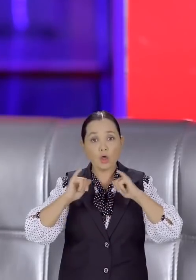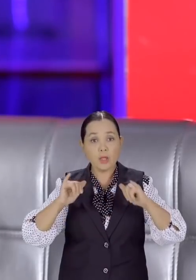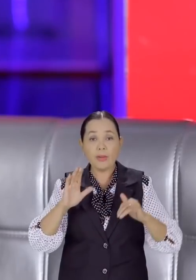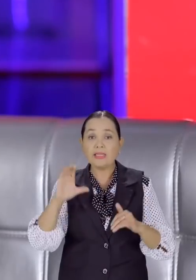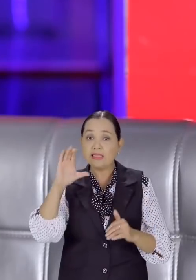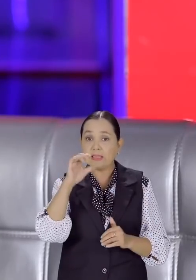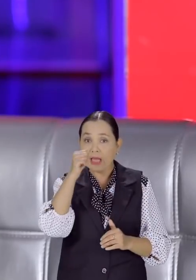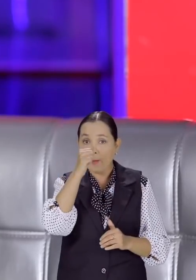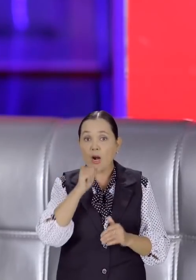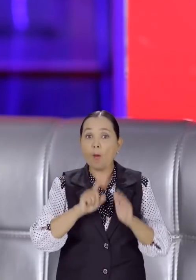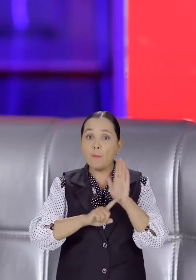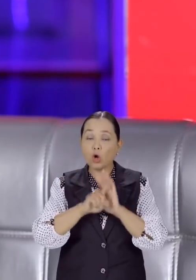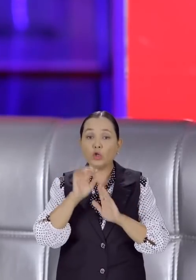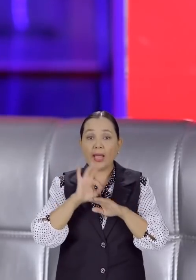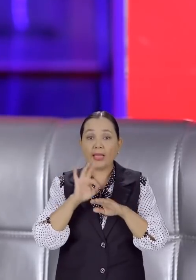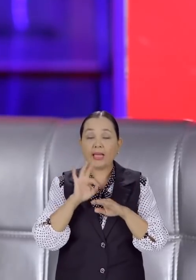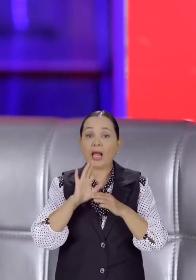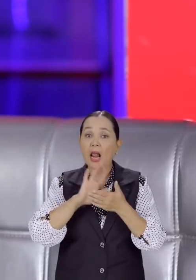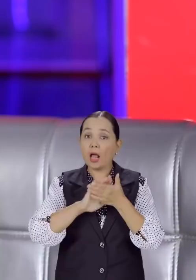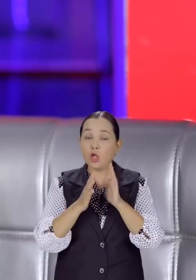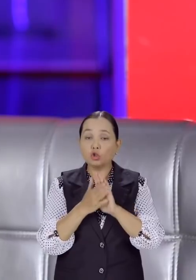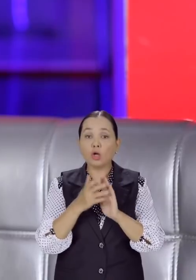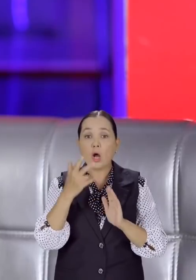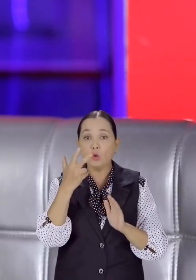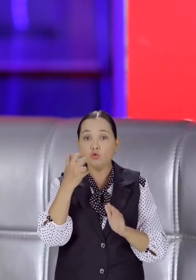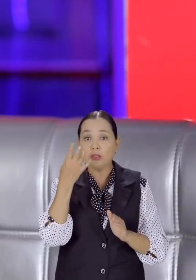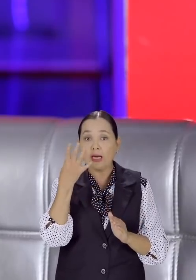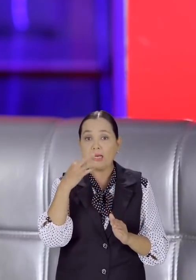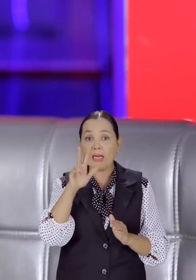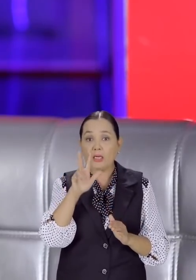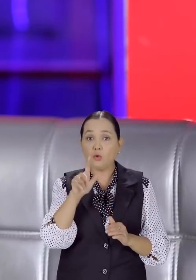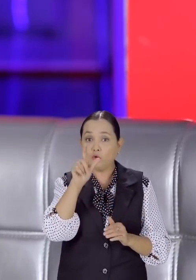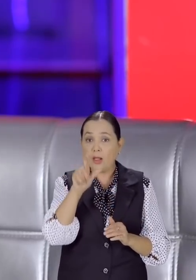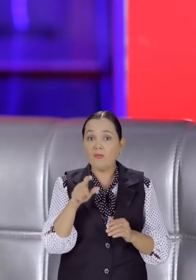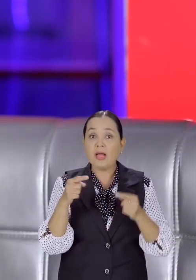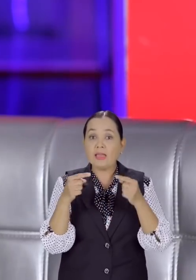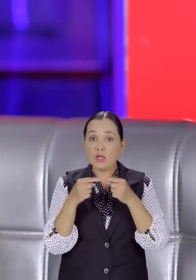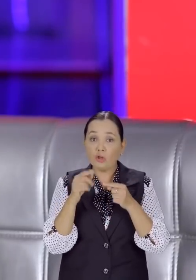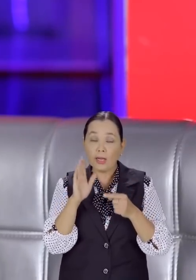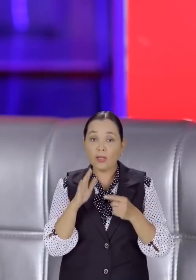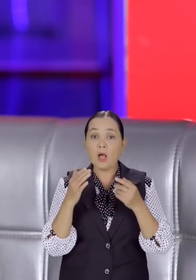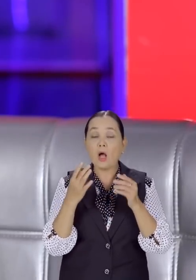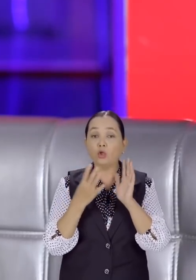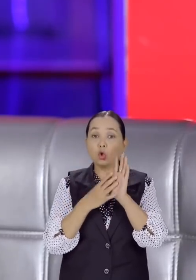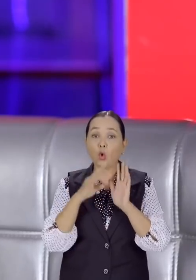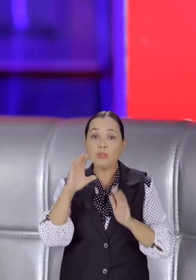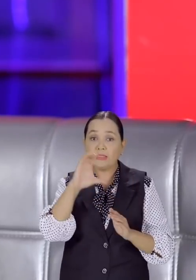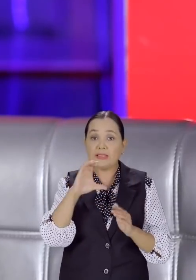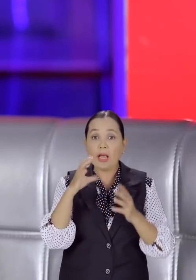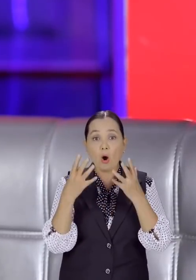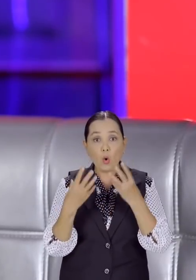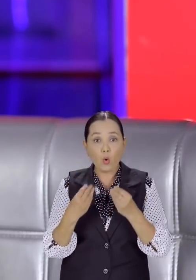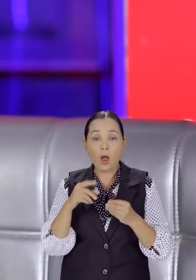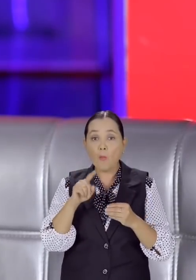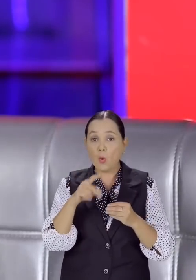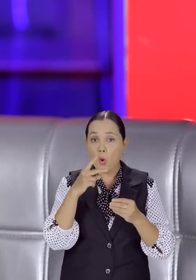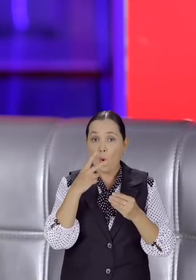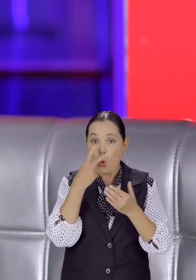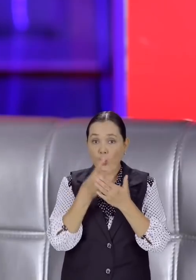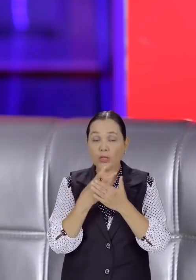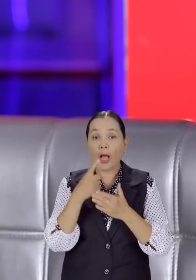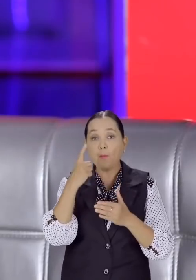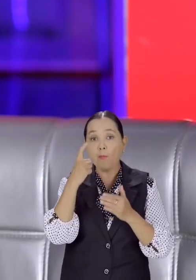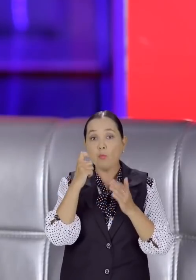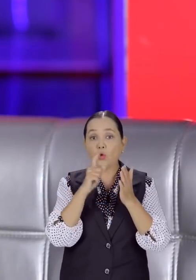boryapti. Sentyabr oyi boshida kasallanish holati 343 nafarni tashkil etgan bo'lsa, 9 sentyabr kuni bu